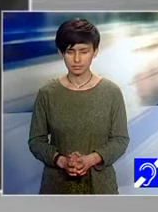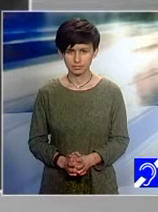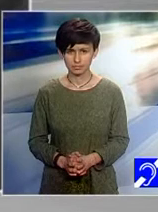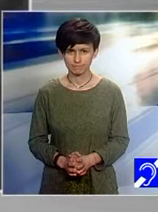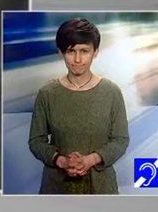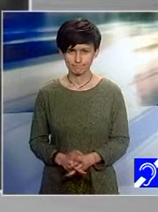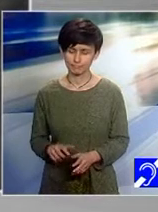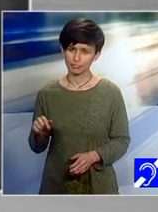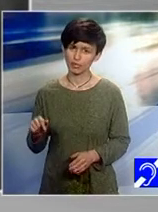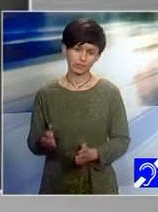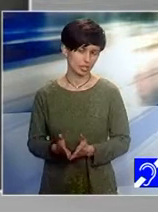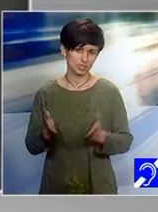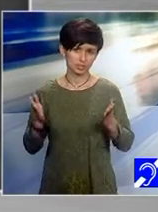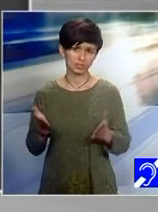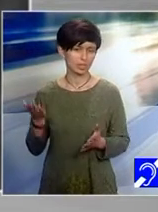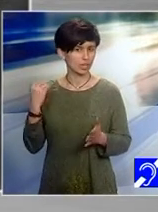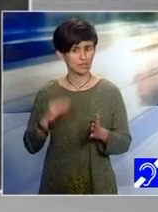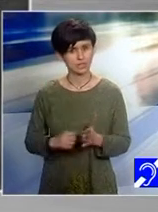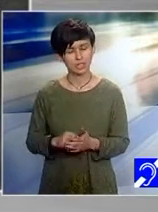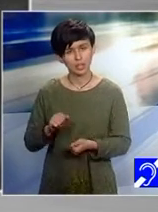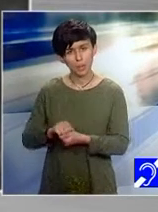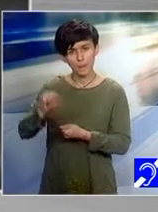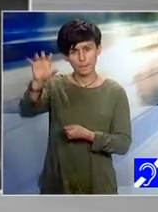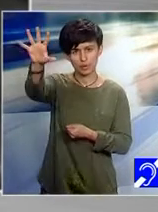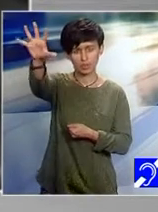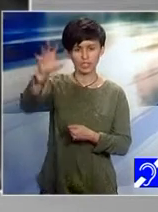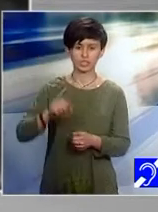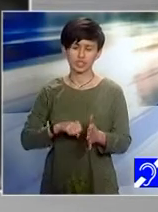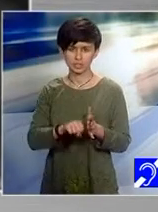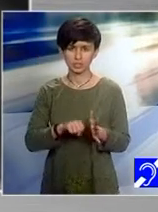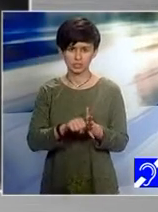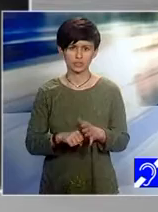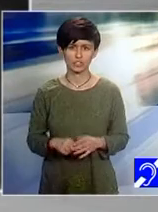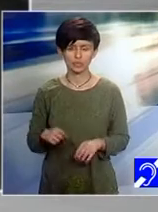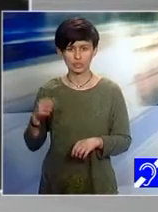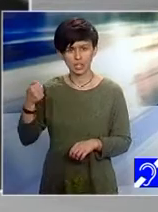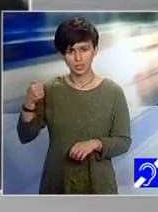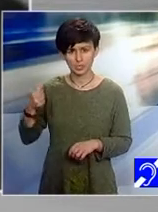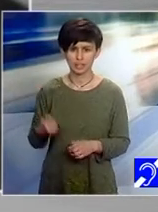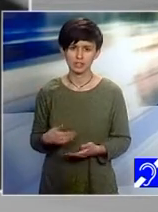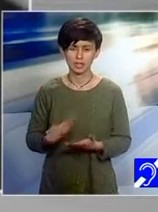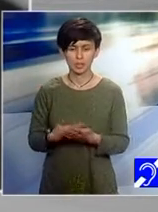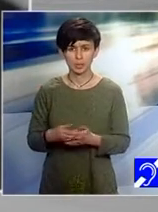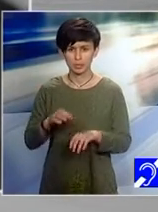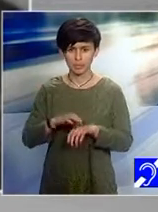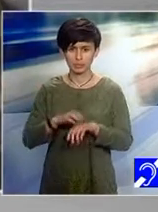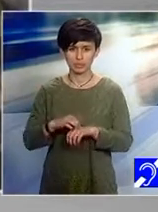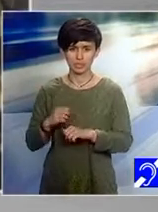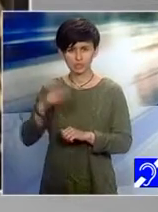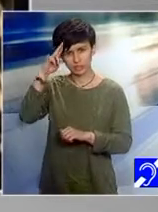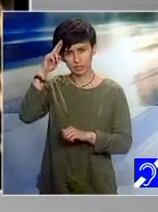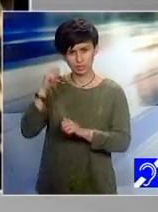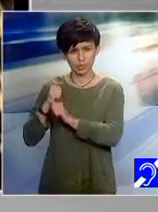Cu același prilej a fost proiectat și filmul armenesc dedicat medicului militar german Armin Wegner,